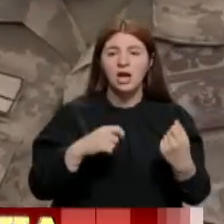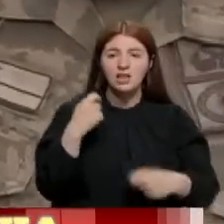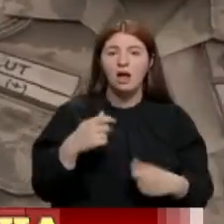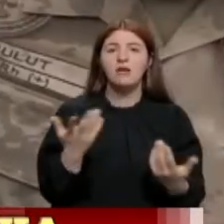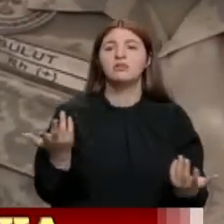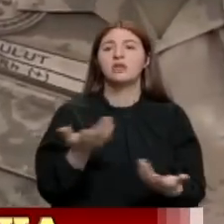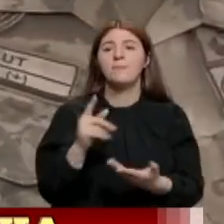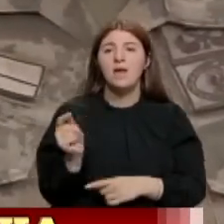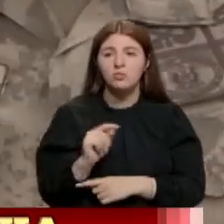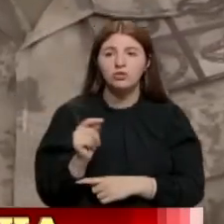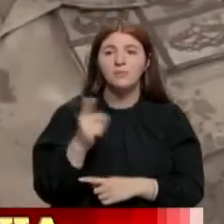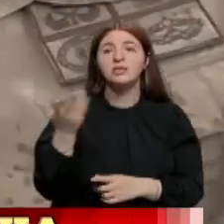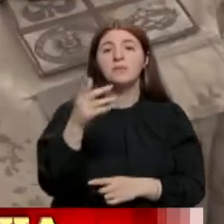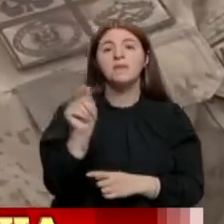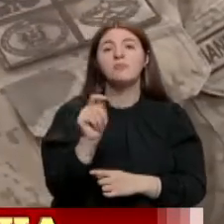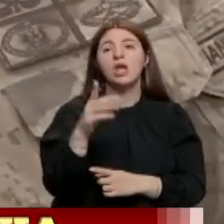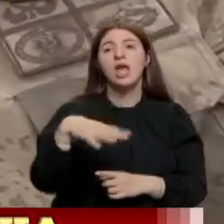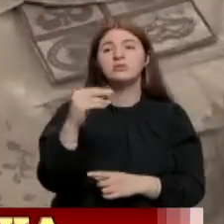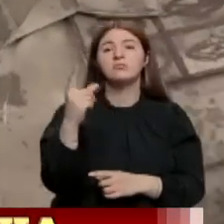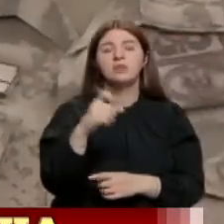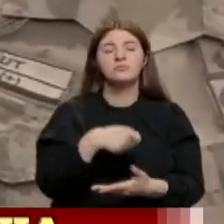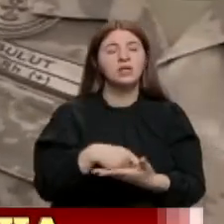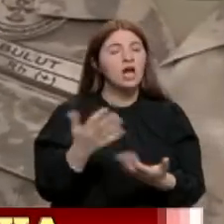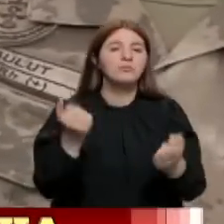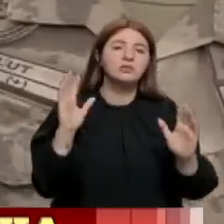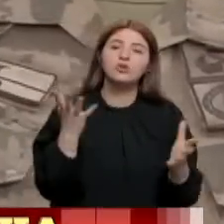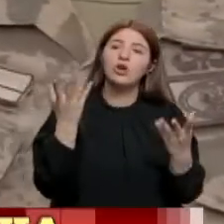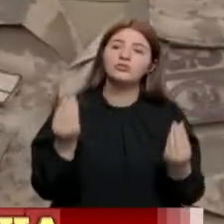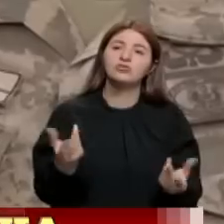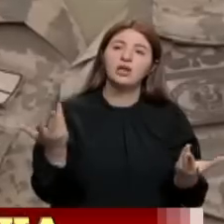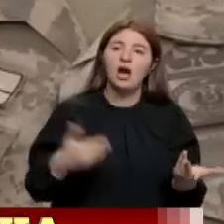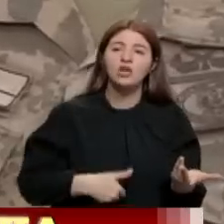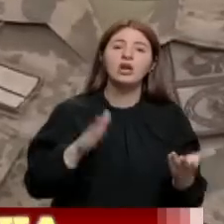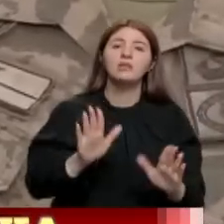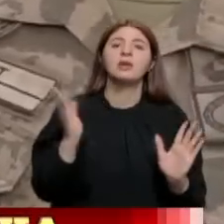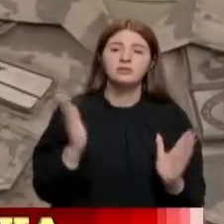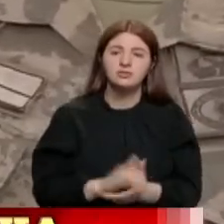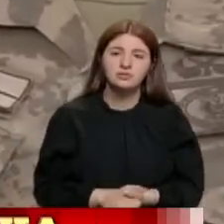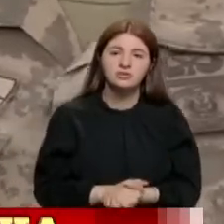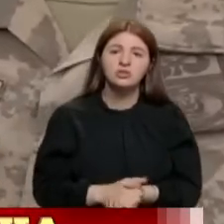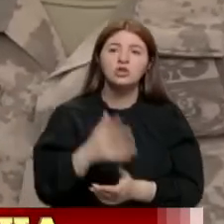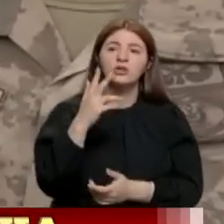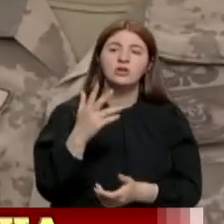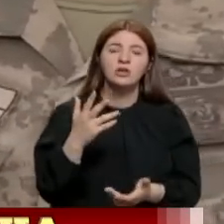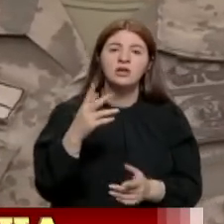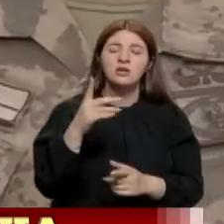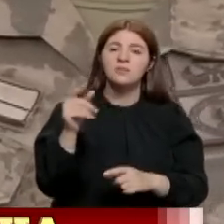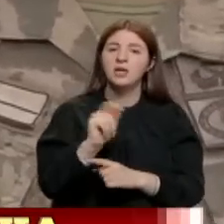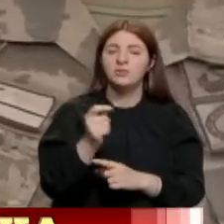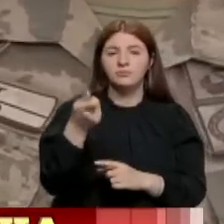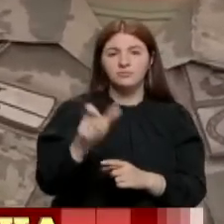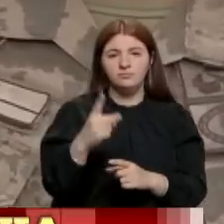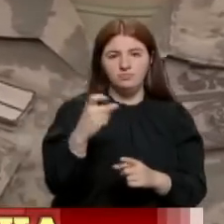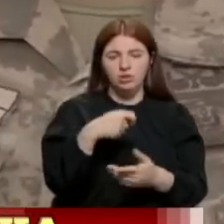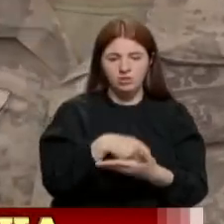bütün memurlar. Mesela memurların hepsi bir aylık maaşını almasınlar. Ne olacak? Yani aç kalmayız. Memur işçilerin hepsi bir